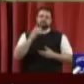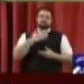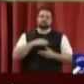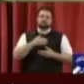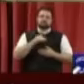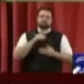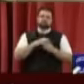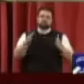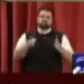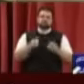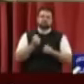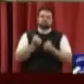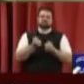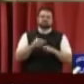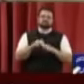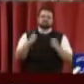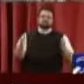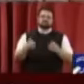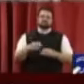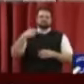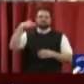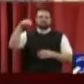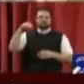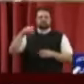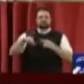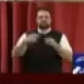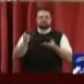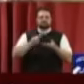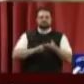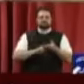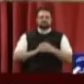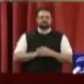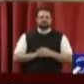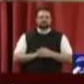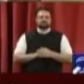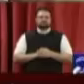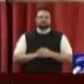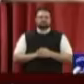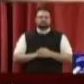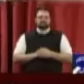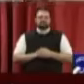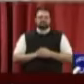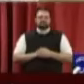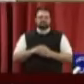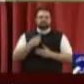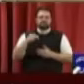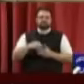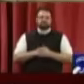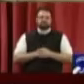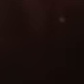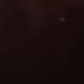Dom'le, dați-mi pauză că nu mai pot să o sufer pe Nicolina. Luam pauză? Da. Da. Deci pauză.